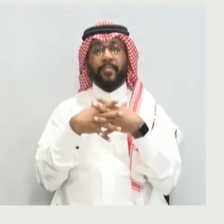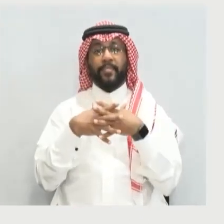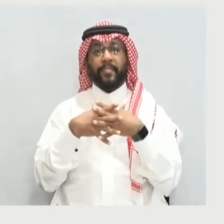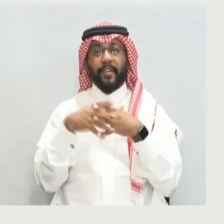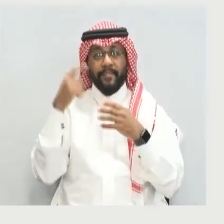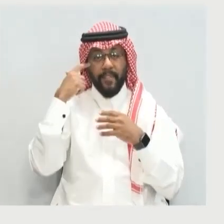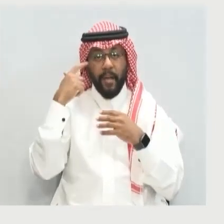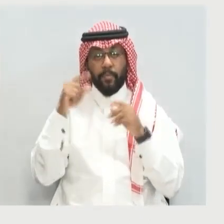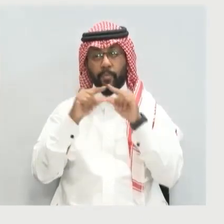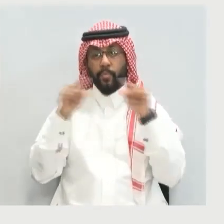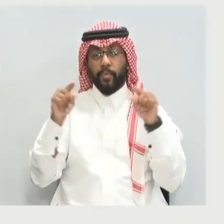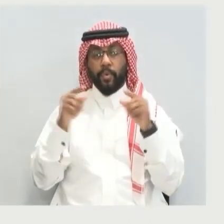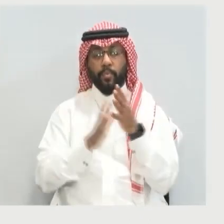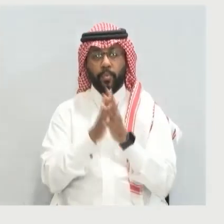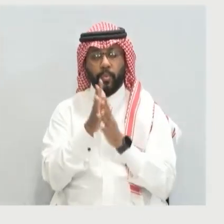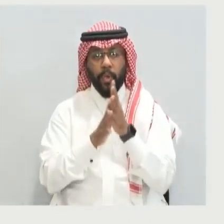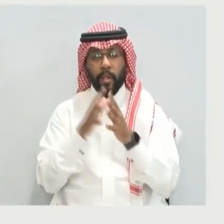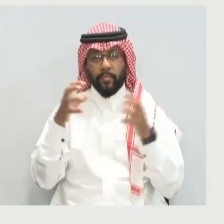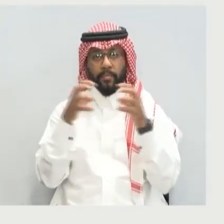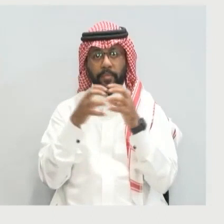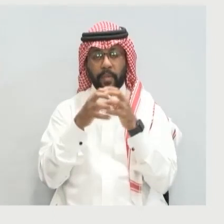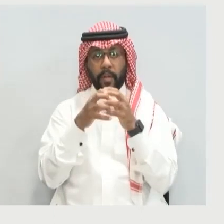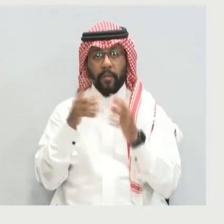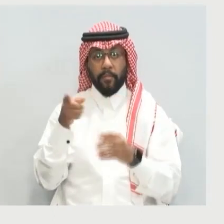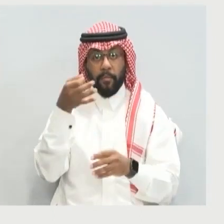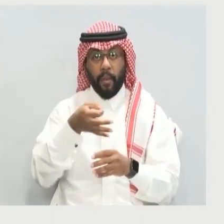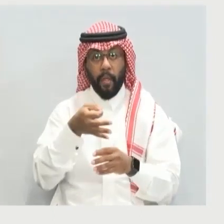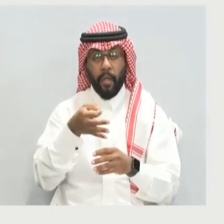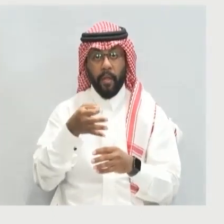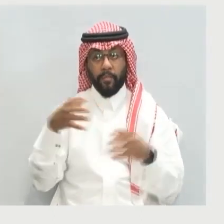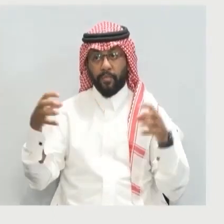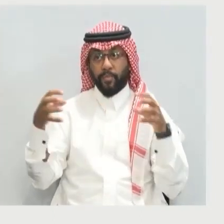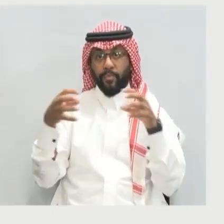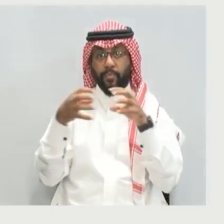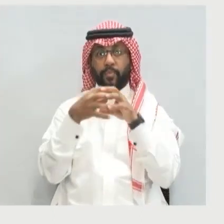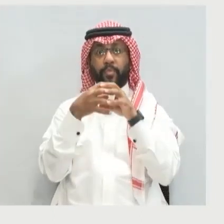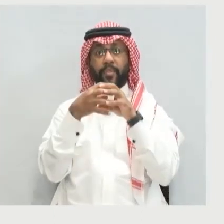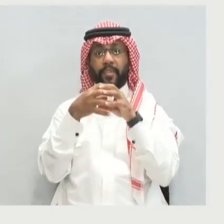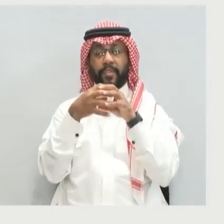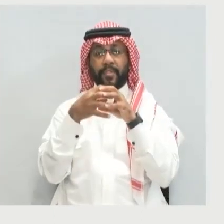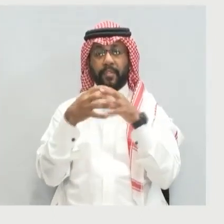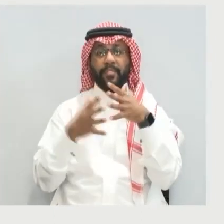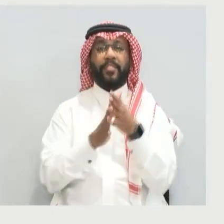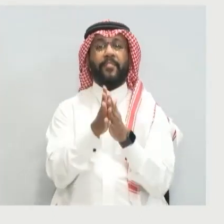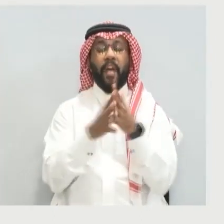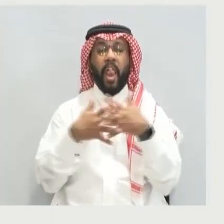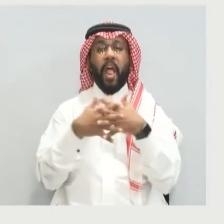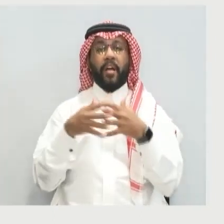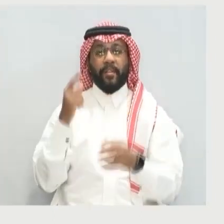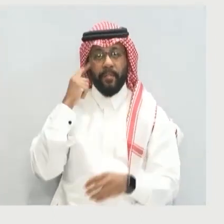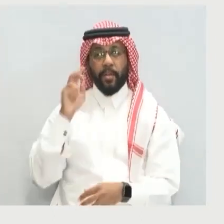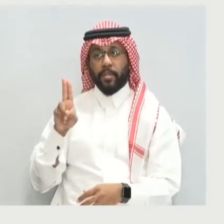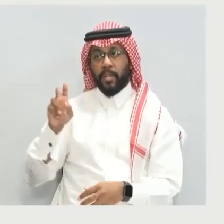لتكوين المعقد المنشط او المركب اللحظي والمؤقت واحداث بعد ذلك التفاعل فنسمع